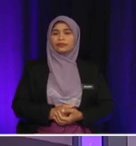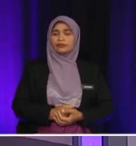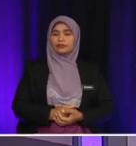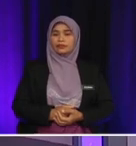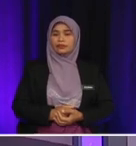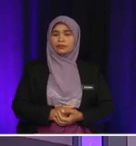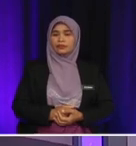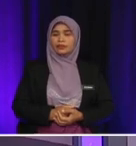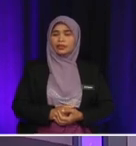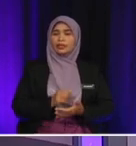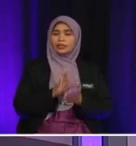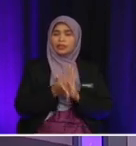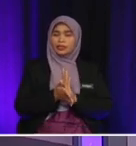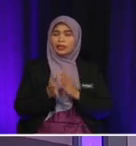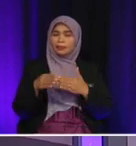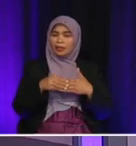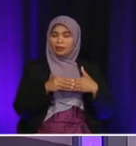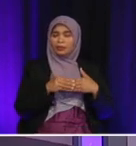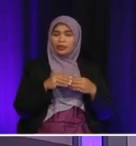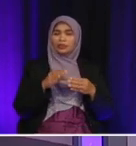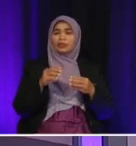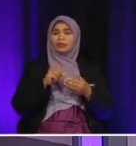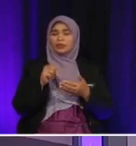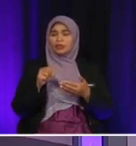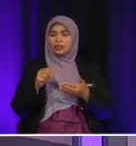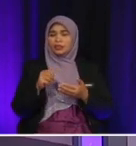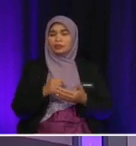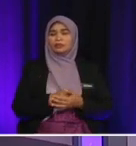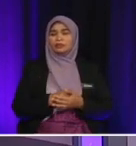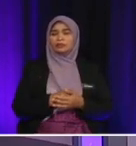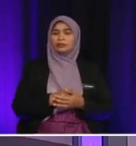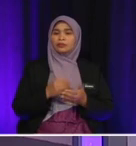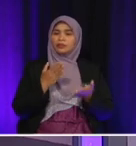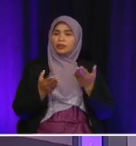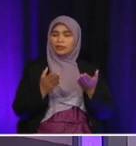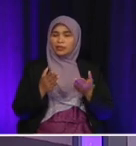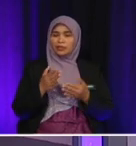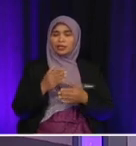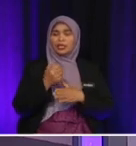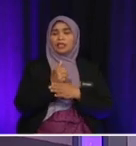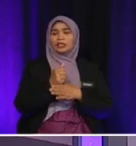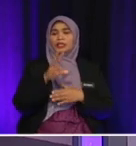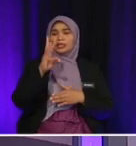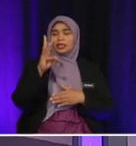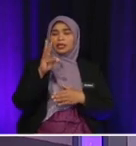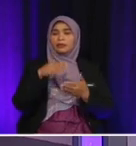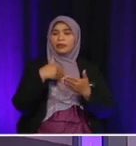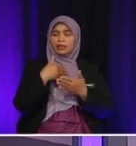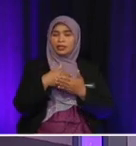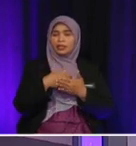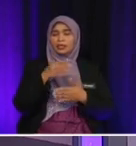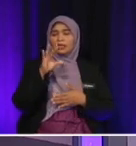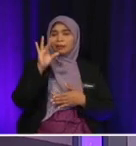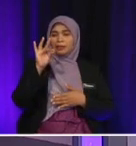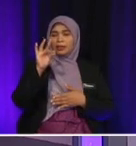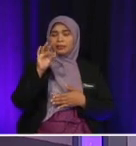Terangkan jadi panduan penulisannya patah perkataannya mungkin antara enam hingga keelapan